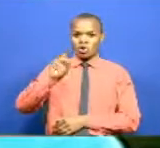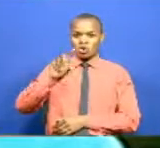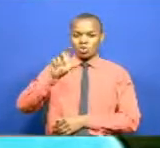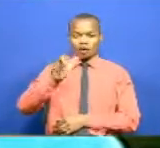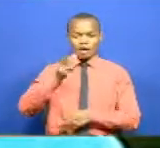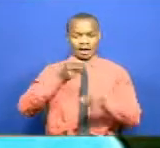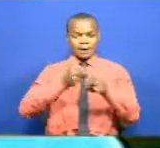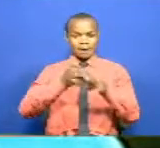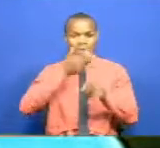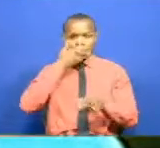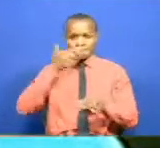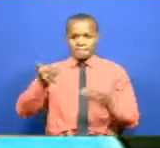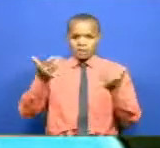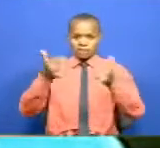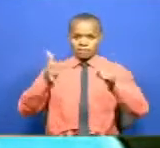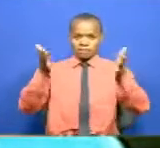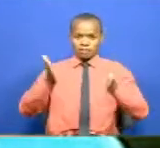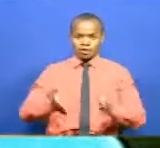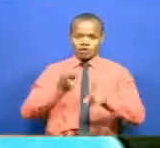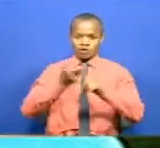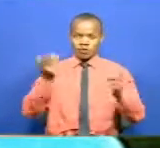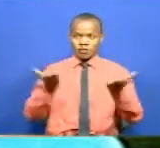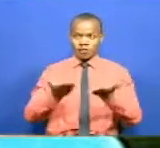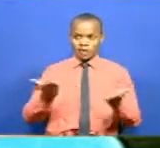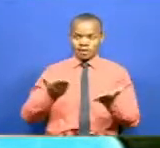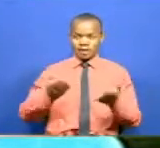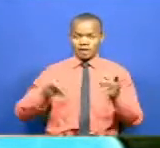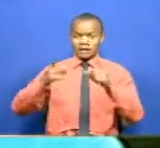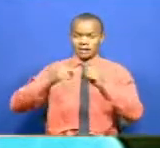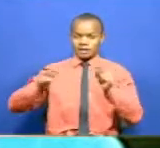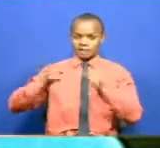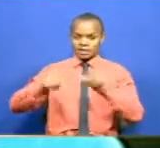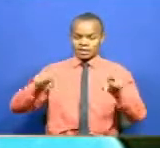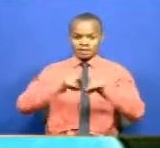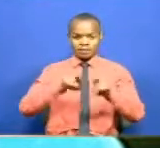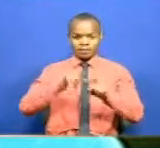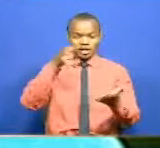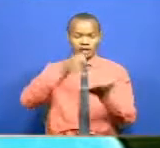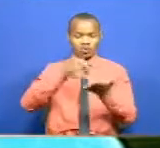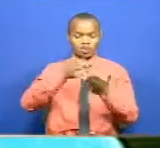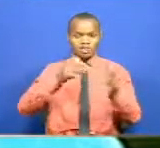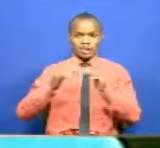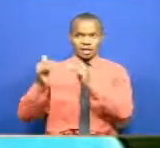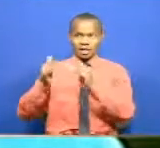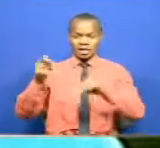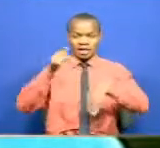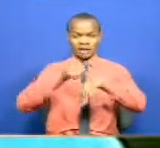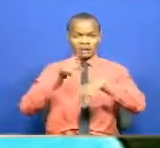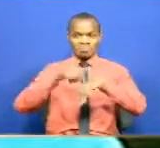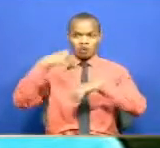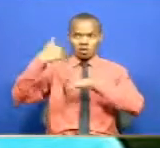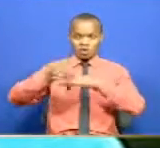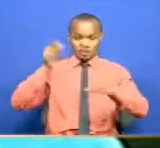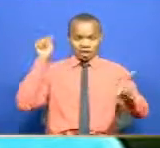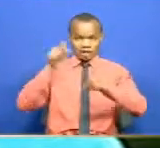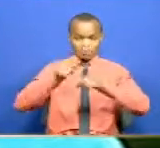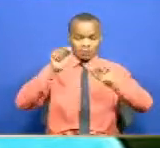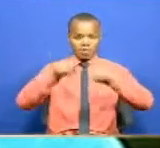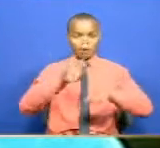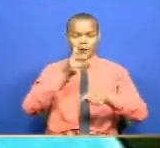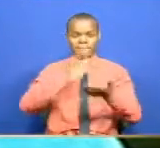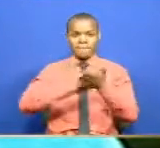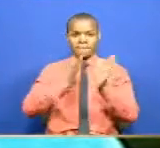huu Agosti katika ligi kuu ya Ujapani. Olunga amenawiri ligini msimu huu huku akinuia kuibuka mshambulizi bora